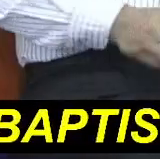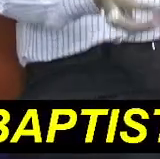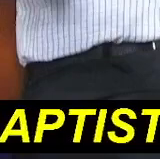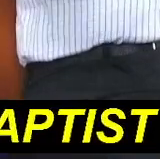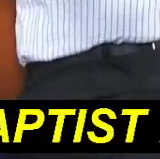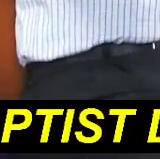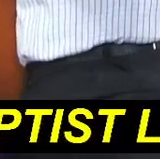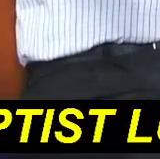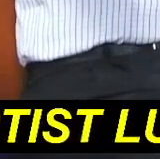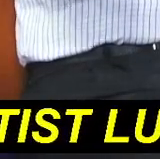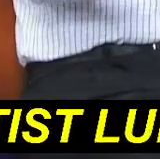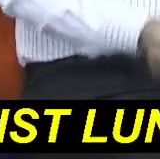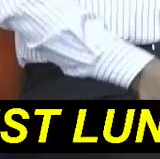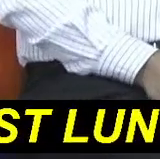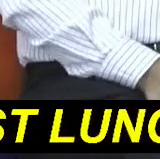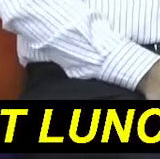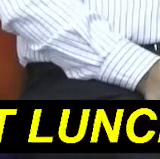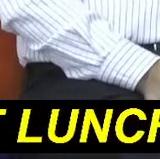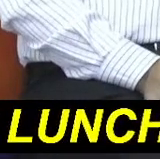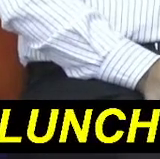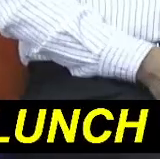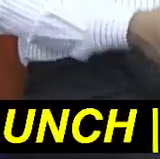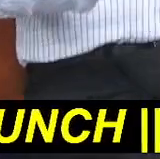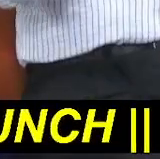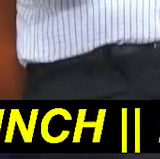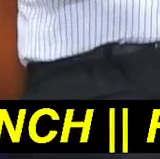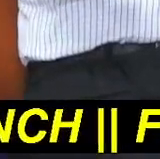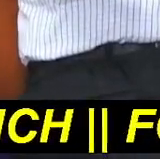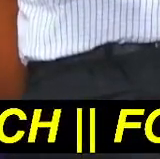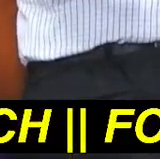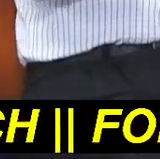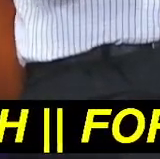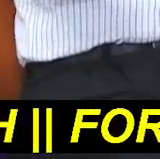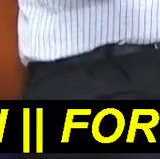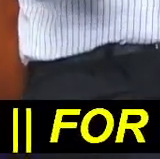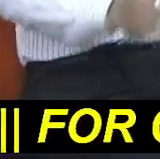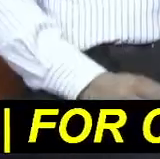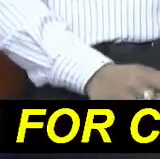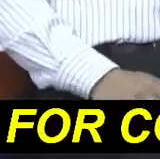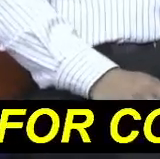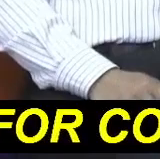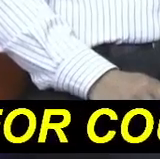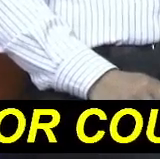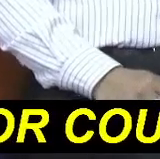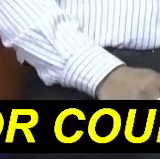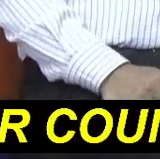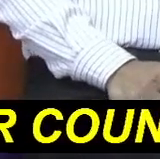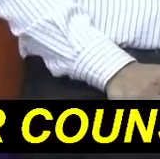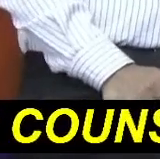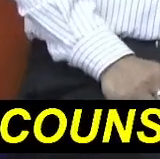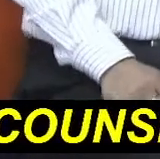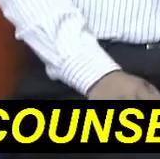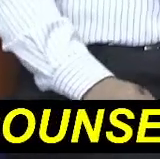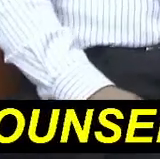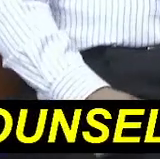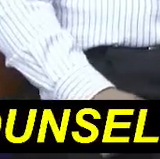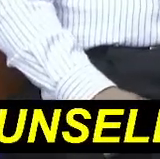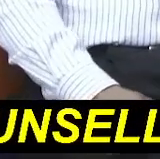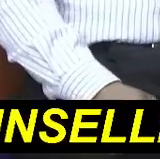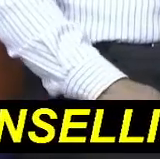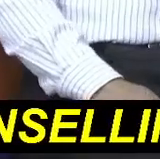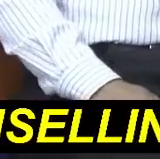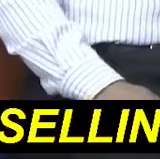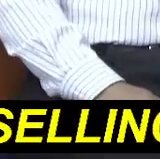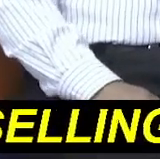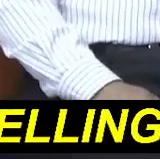1,000 per week ka lang o bagam matand doun lang pero makikita mo yung being a cheerful giver mo So